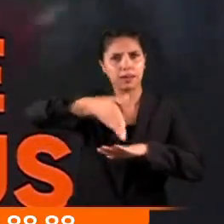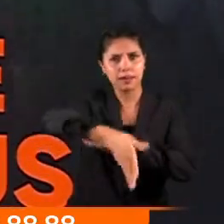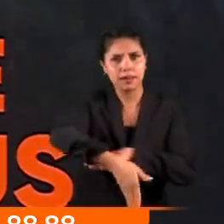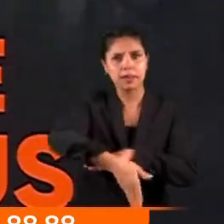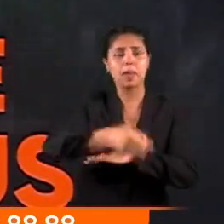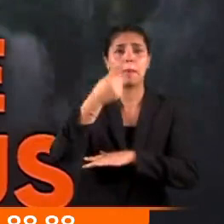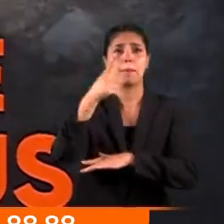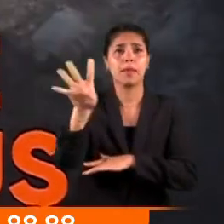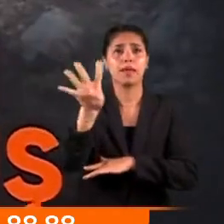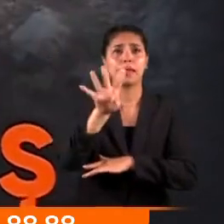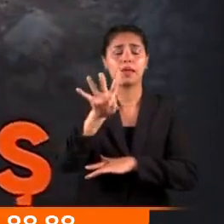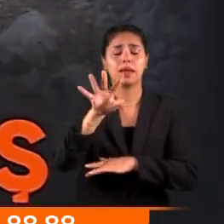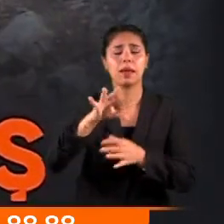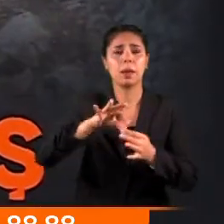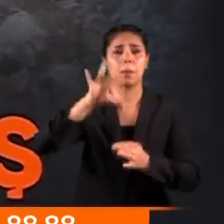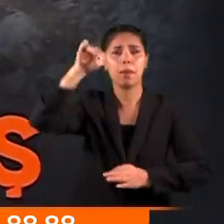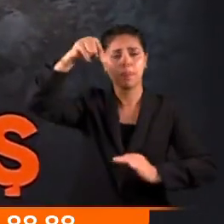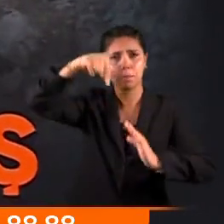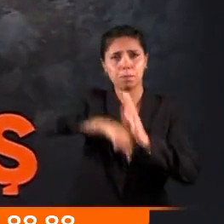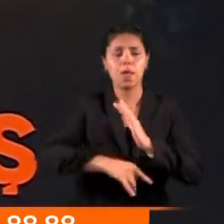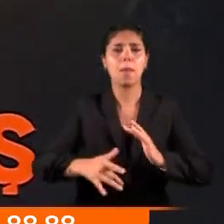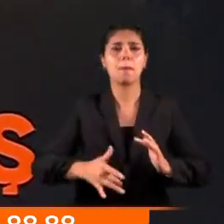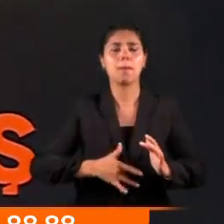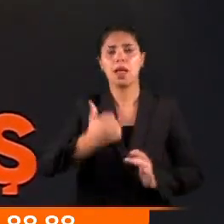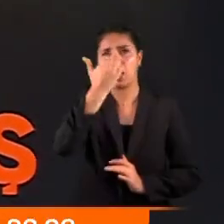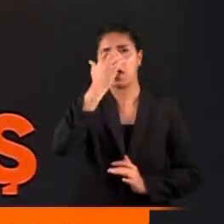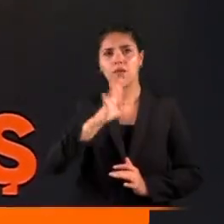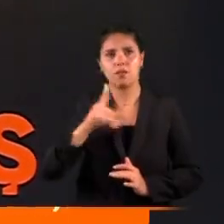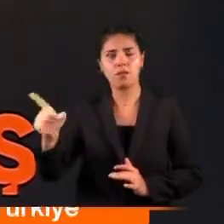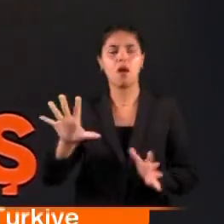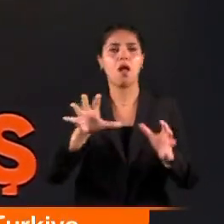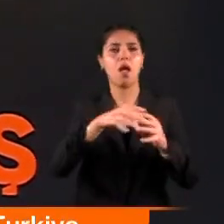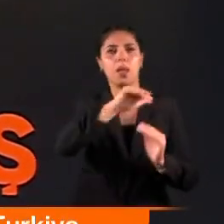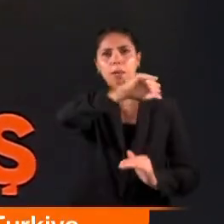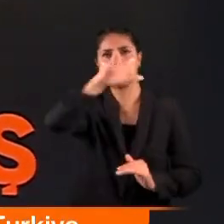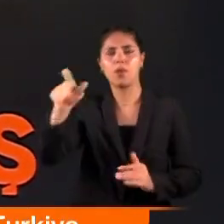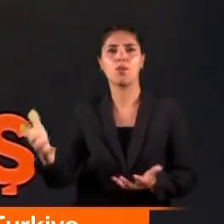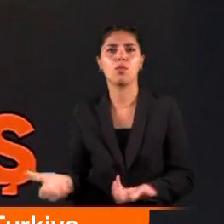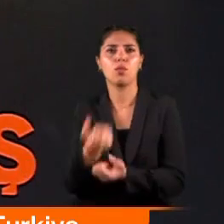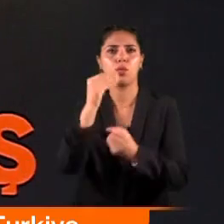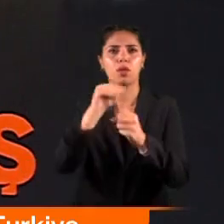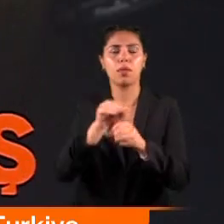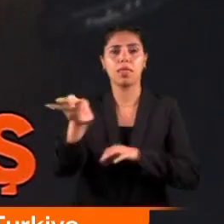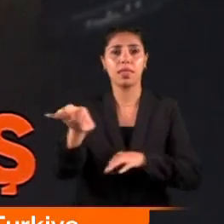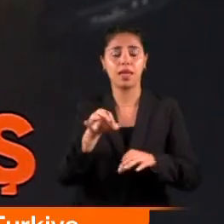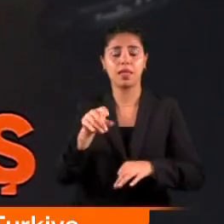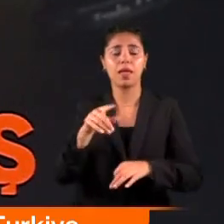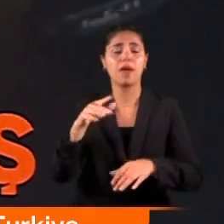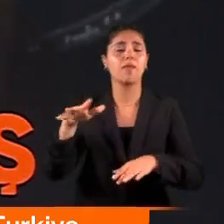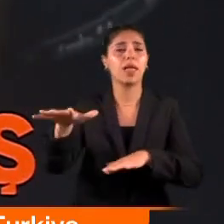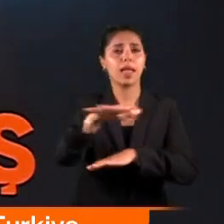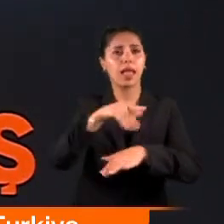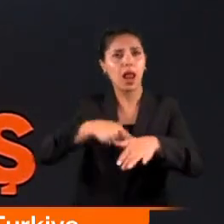metre derinlikte mide kanaması geçirdi ve o andan itibaren ekipler seferber oldu onu kurtarmak için. Tedavisi yer altında başladı